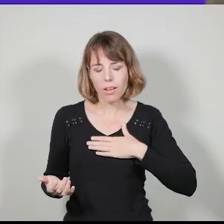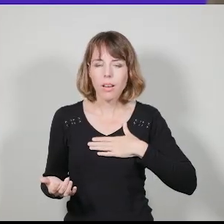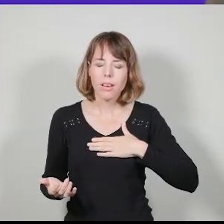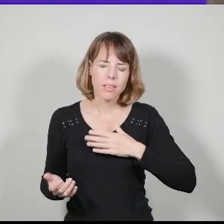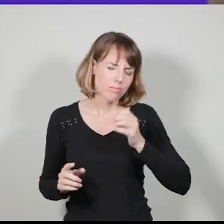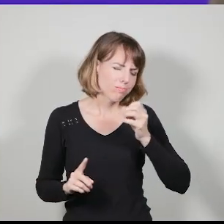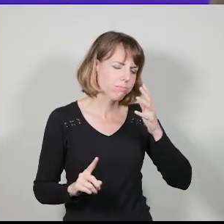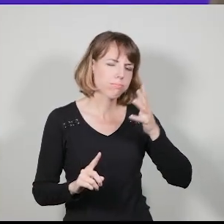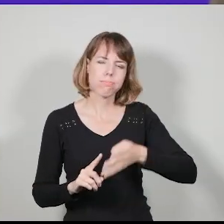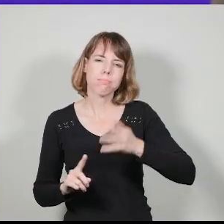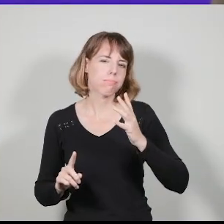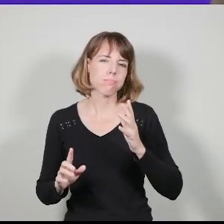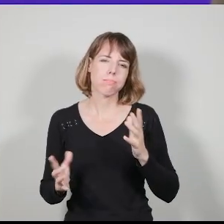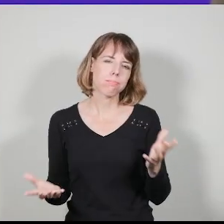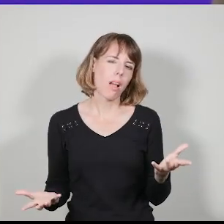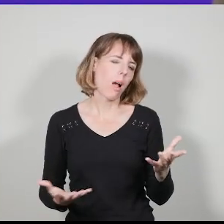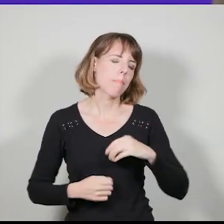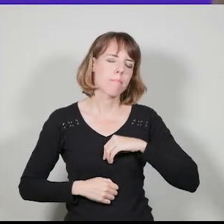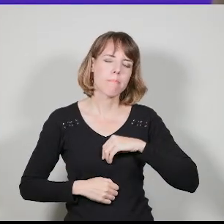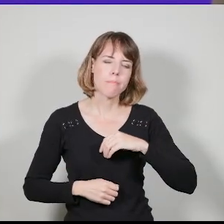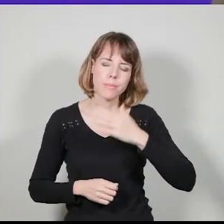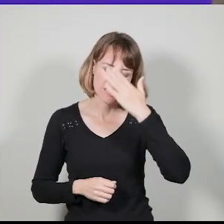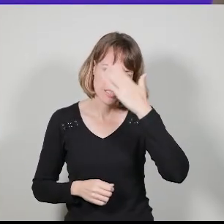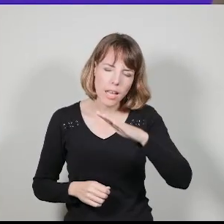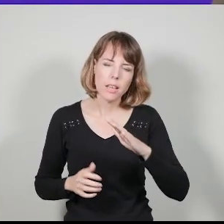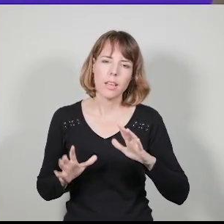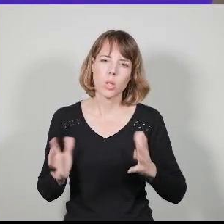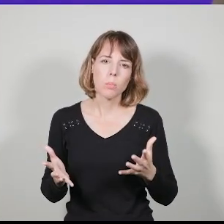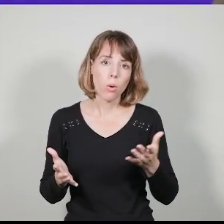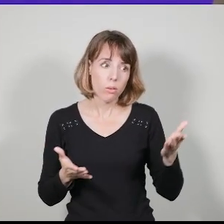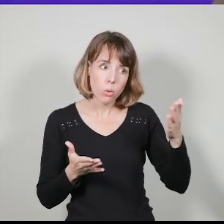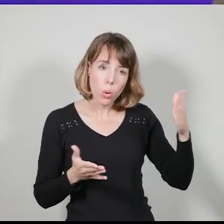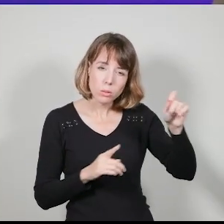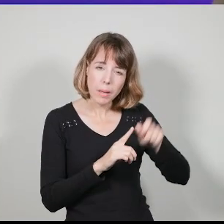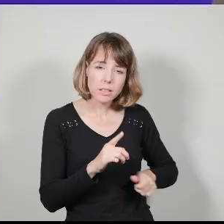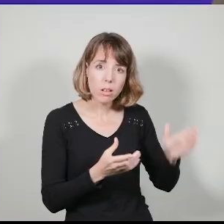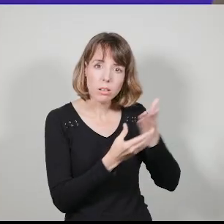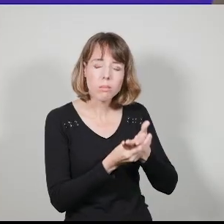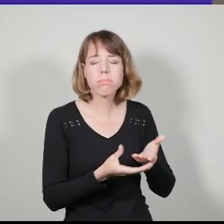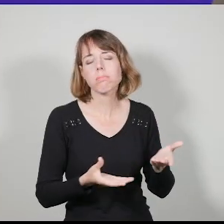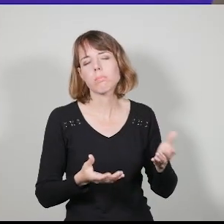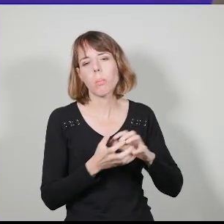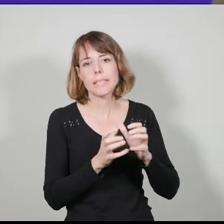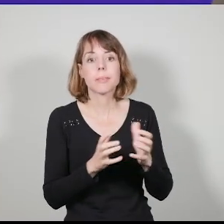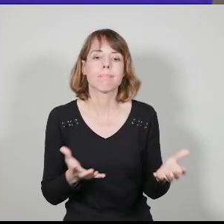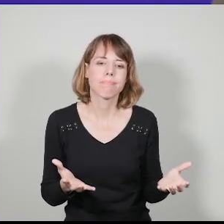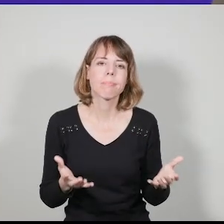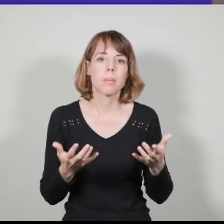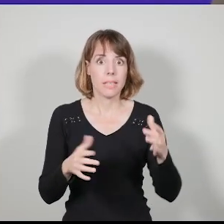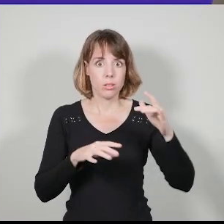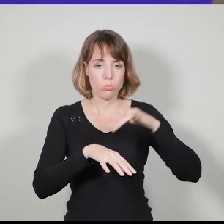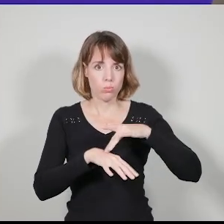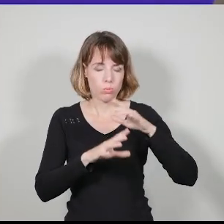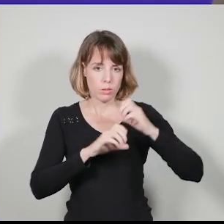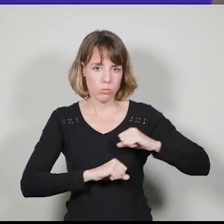fait le parallèle avec ce que vous disiez sans doute sur l'expérience en Allemagne. C'est que ce qui marche bien pour les personnes âgées marche peut-être moins